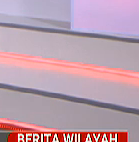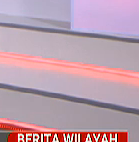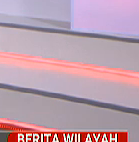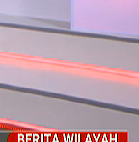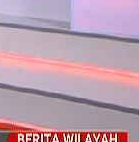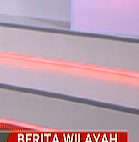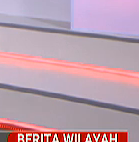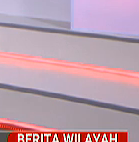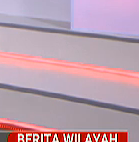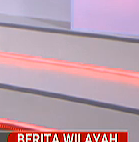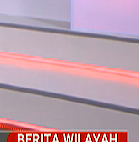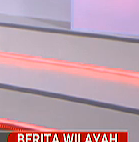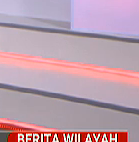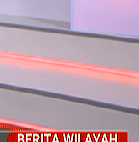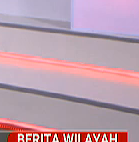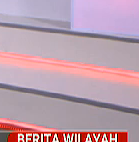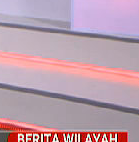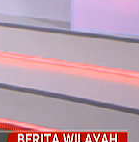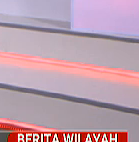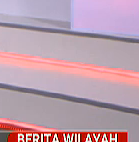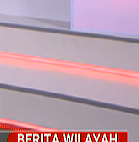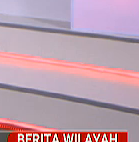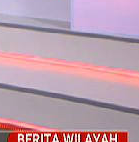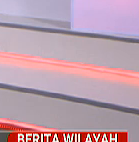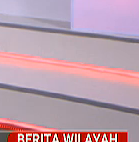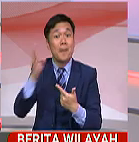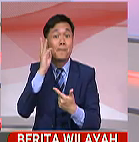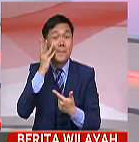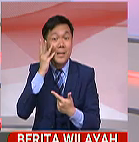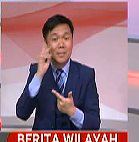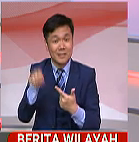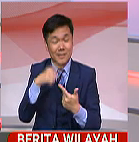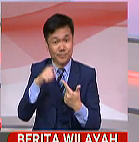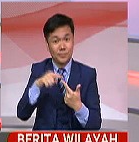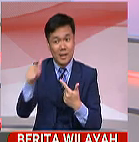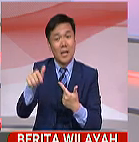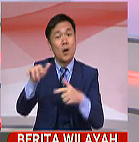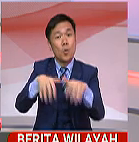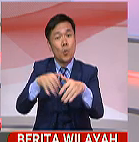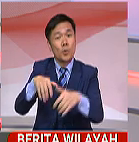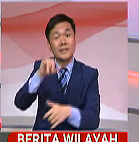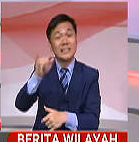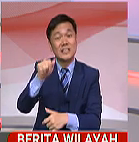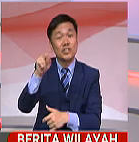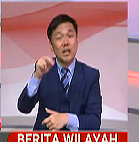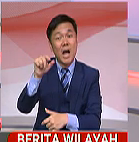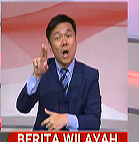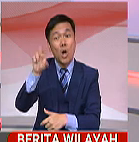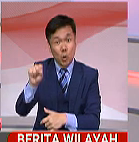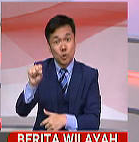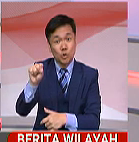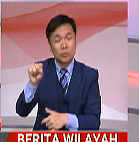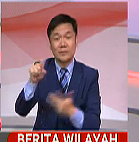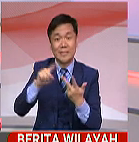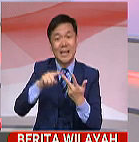mengusahakan tanaman padi wangi. Jadi bukan saja padi, para petani di sana turut mengusahakan tanaman janggus dan ataupun